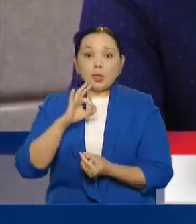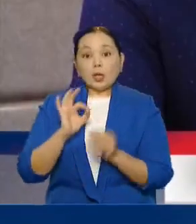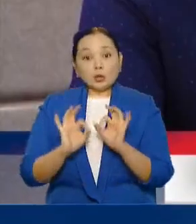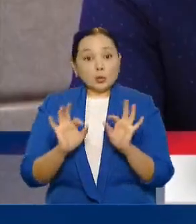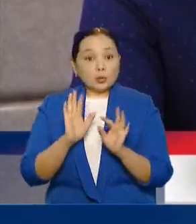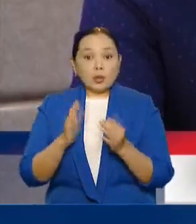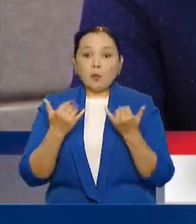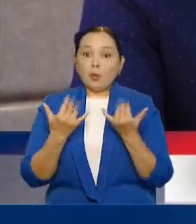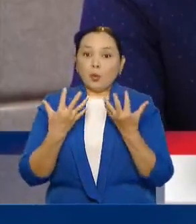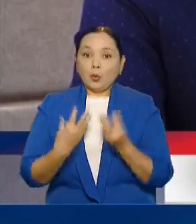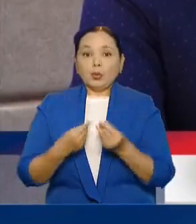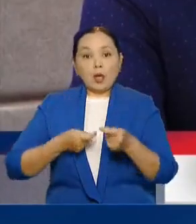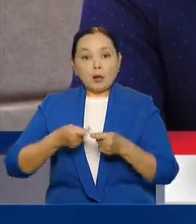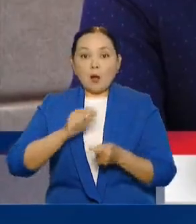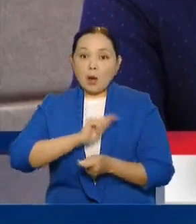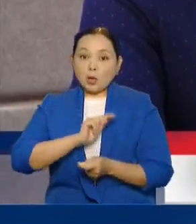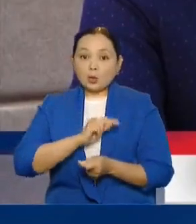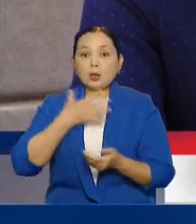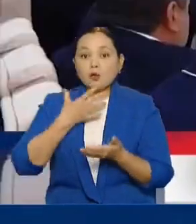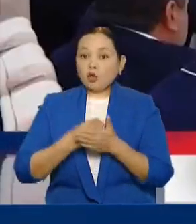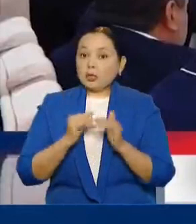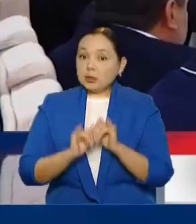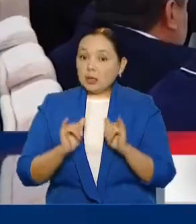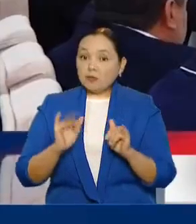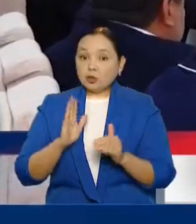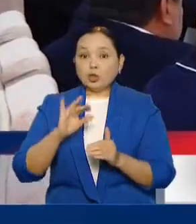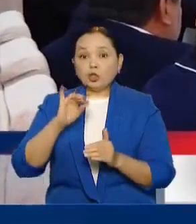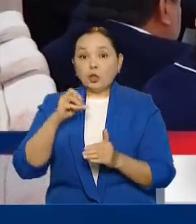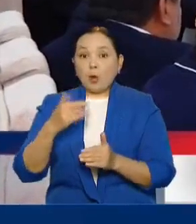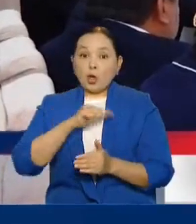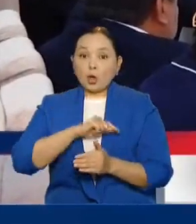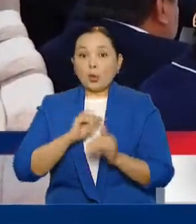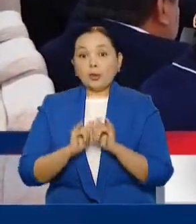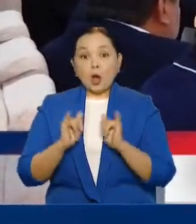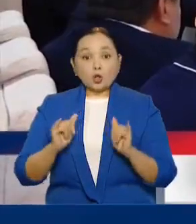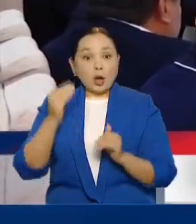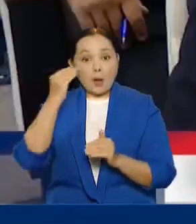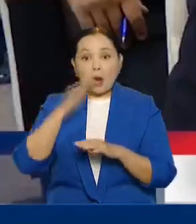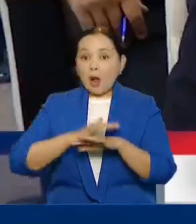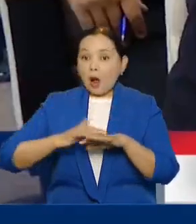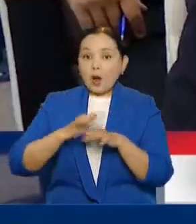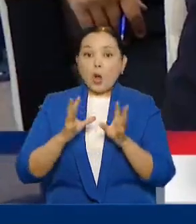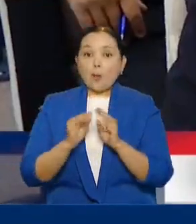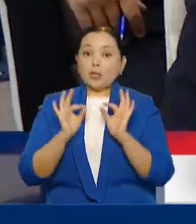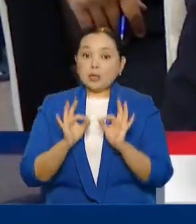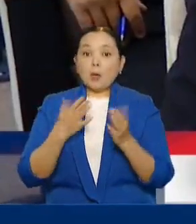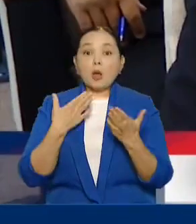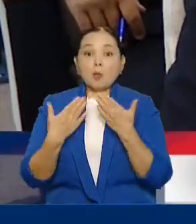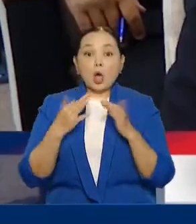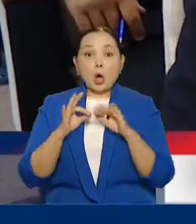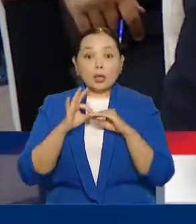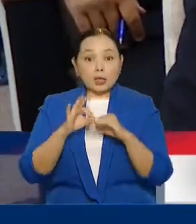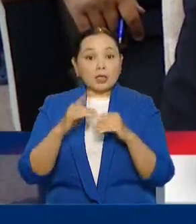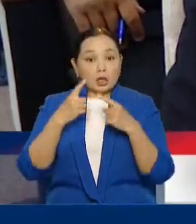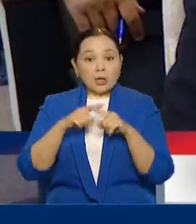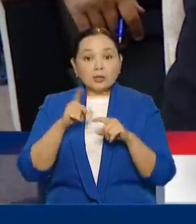yuritilib, bugungi kun rahbar xodimlarning shaxsiy rivojlanish va ish samaradorligini oshirish maqsadida aholi bilan samarali muloqot qilish